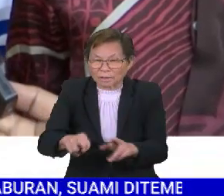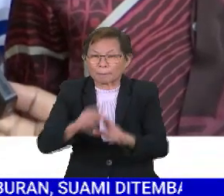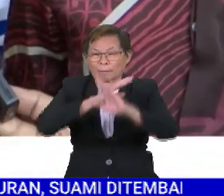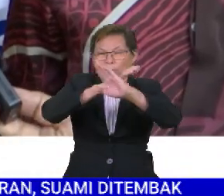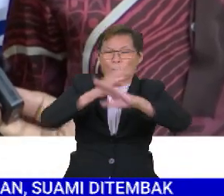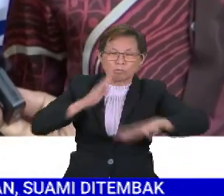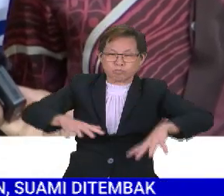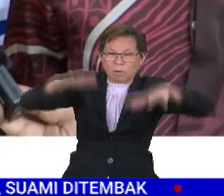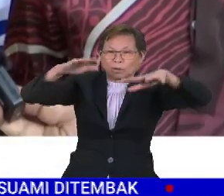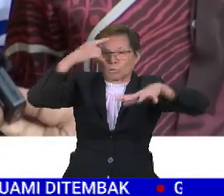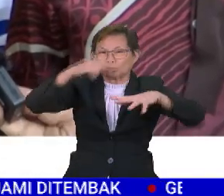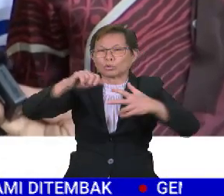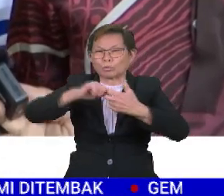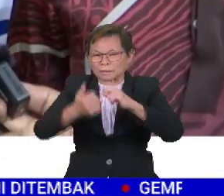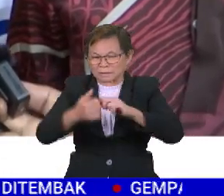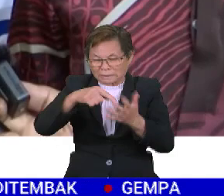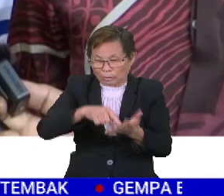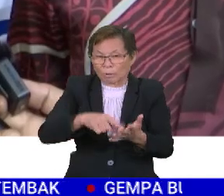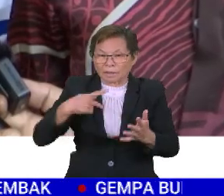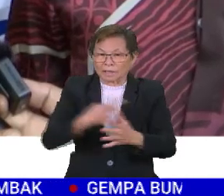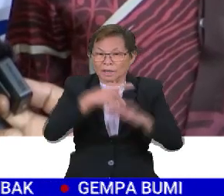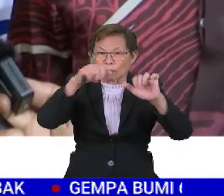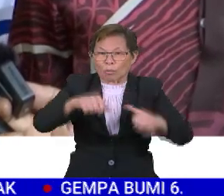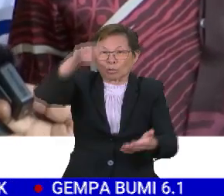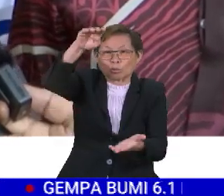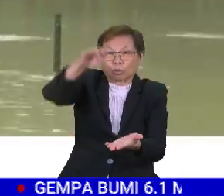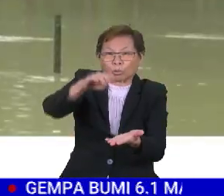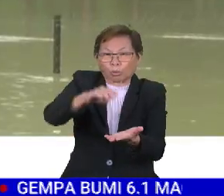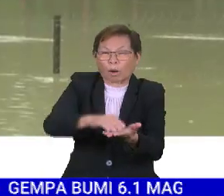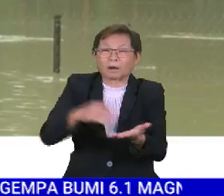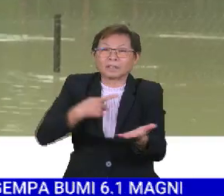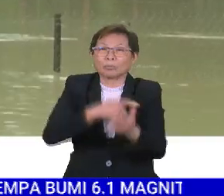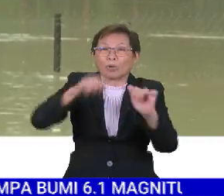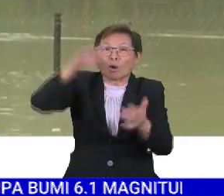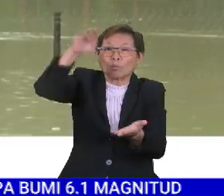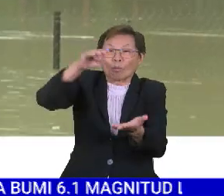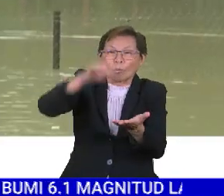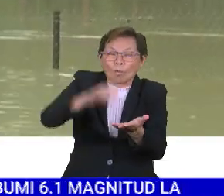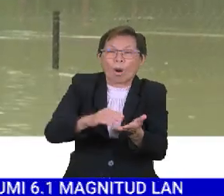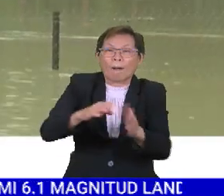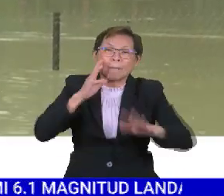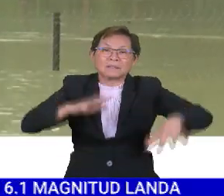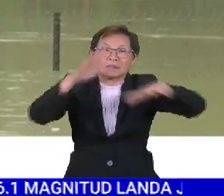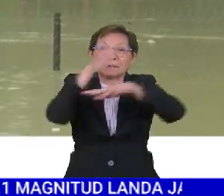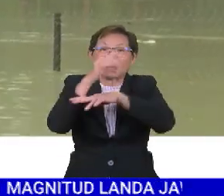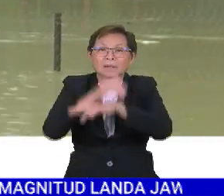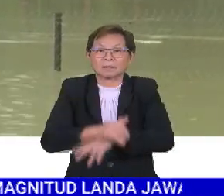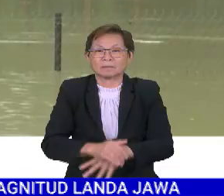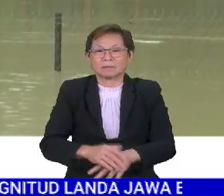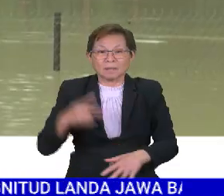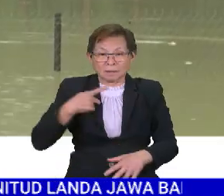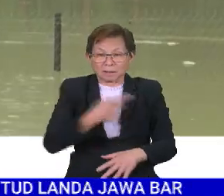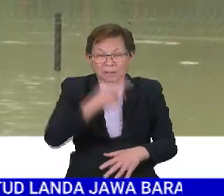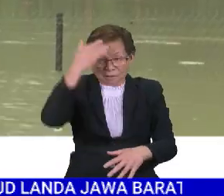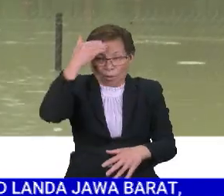ini adalah khusus untuk isu-isu hari ini yang ini boleh kita boleh mengurangkan kadar banjir di Negeri Melaka. Semua sedia maklum bahawa isu